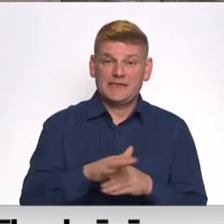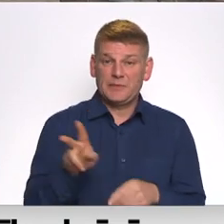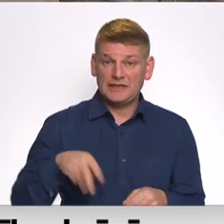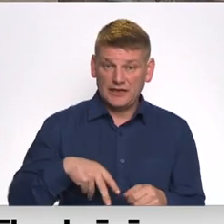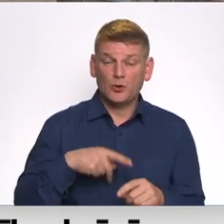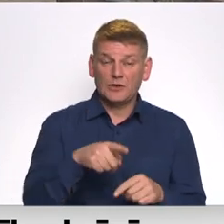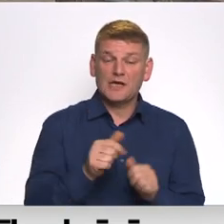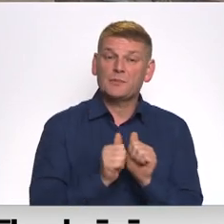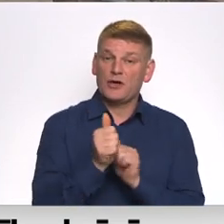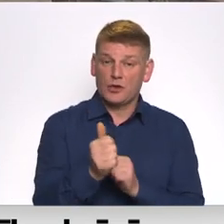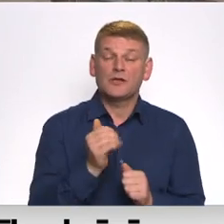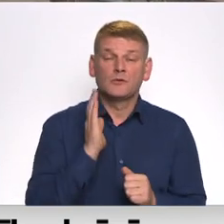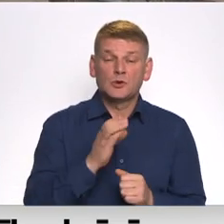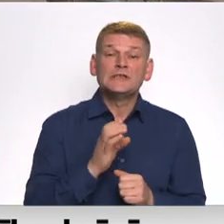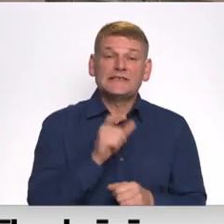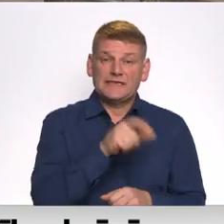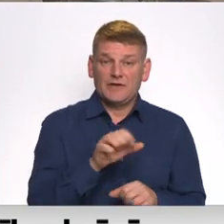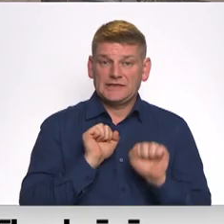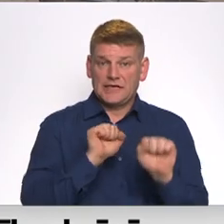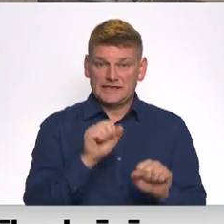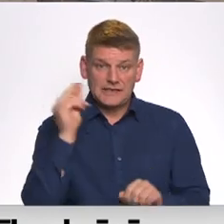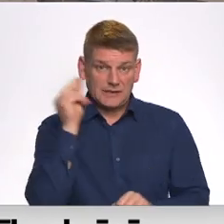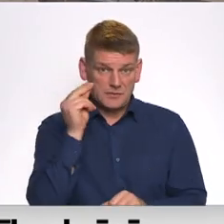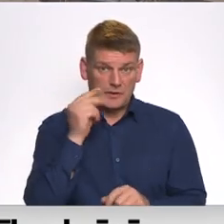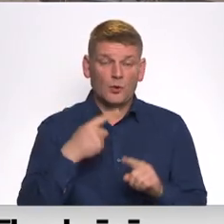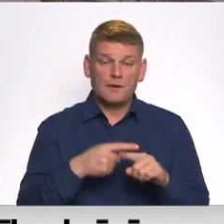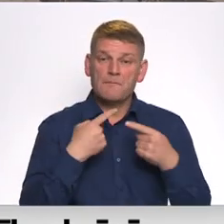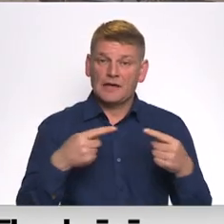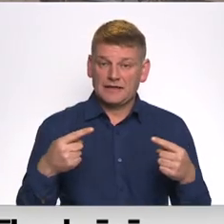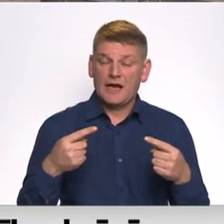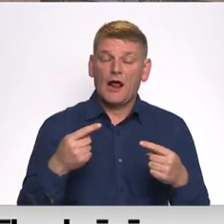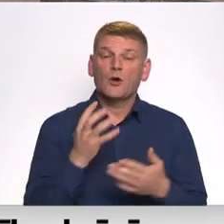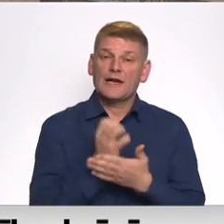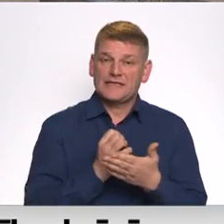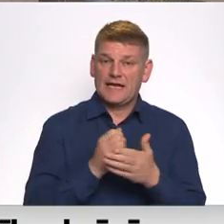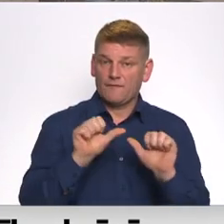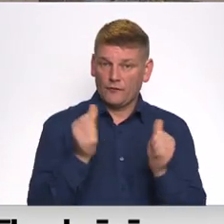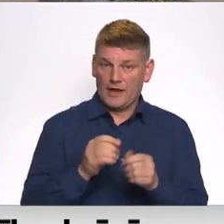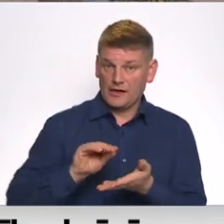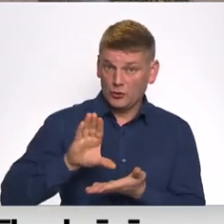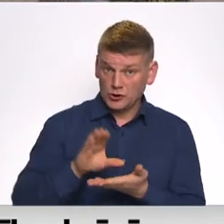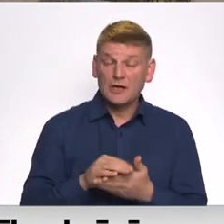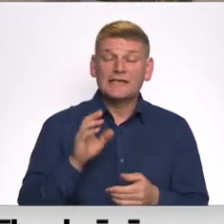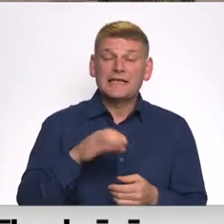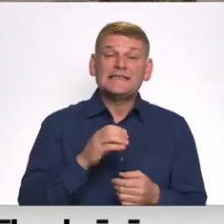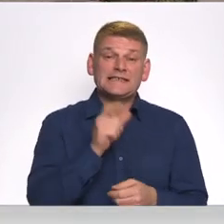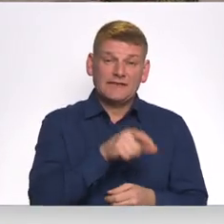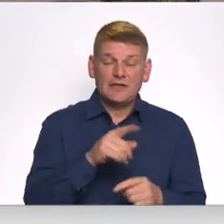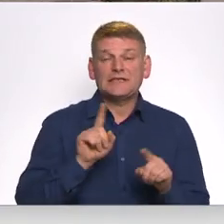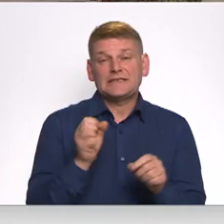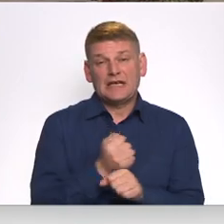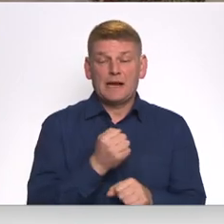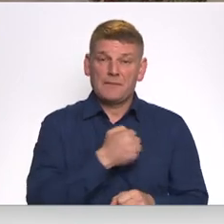tās prioritātes būs civilās aizsardzības mācības un materiālo rezervju veidošana. Lai gan civilās, gan